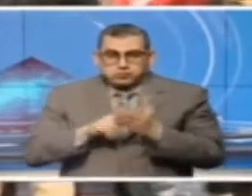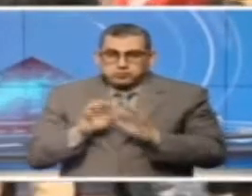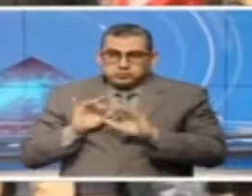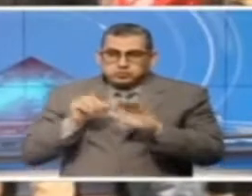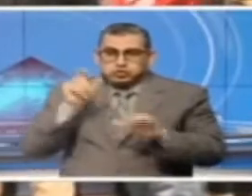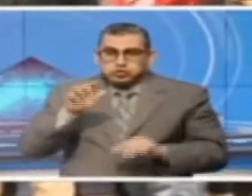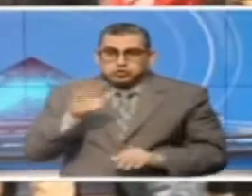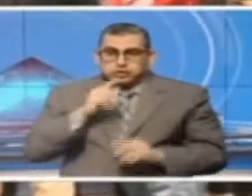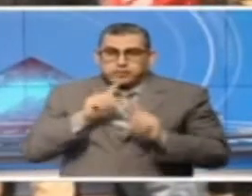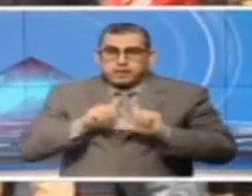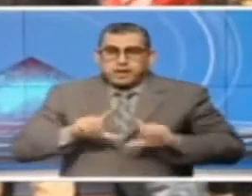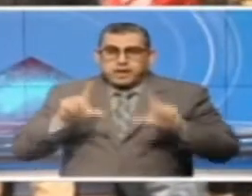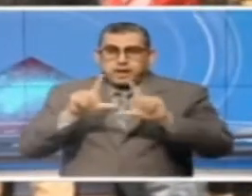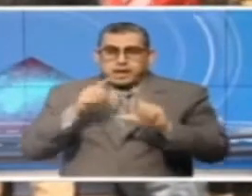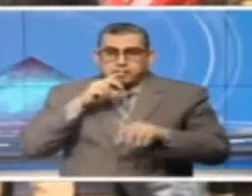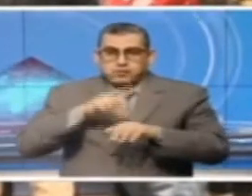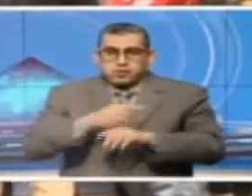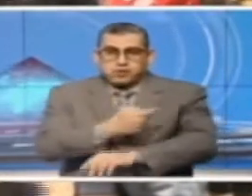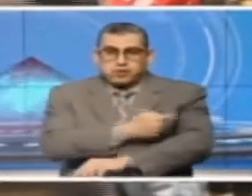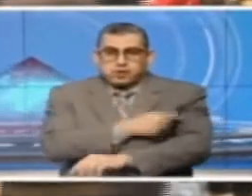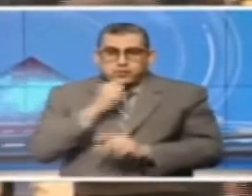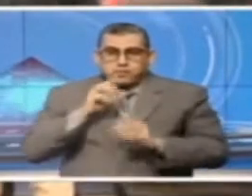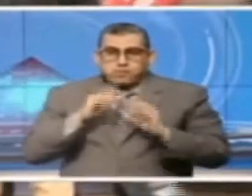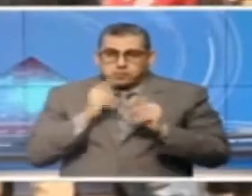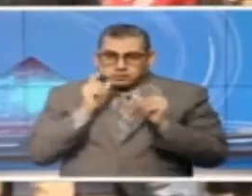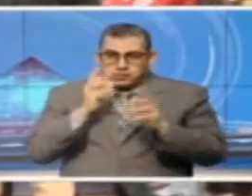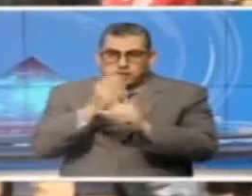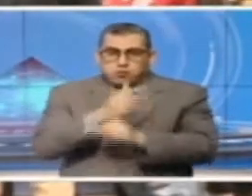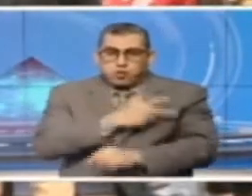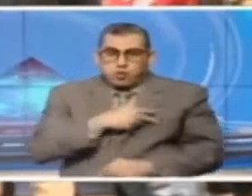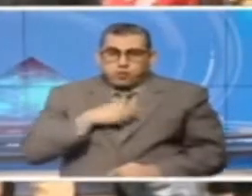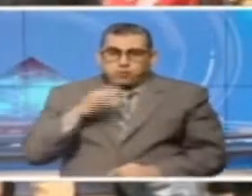المواطنين على لجان التطعيم يؤكد حرص الدولة المصرية حكومة